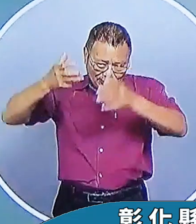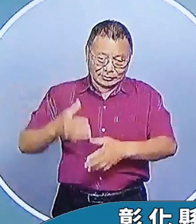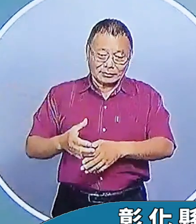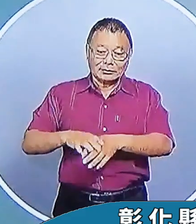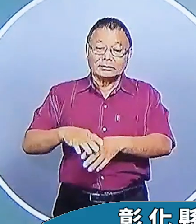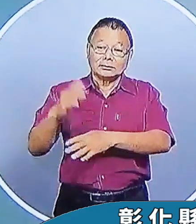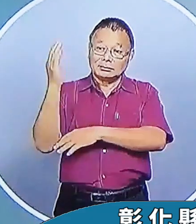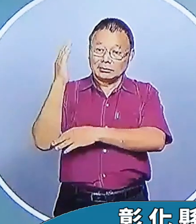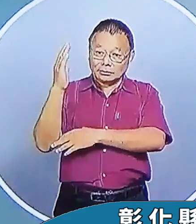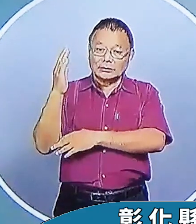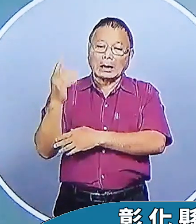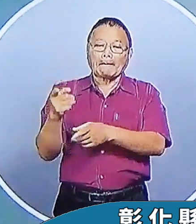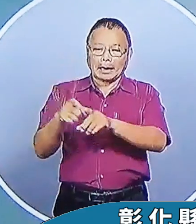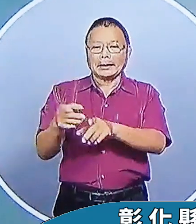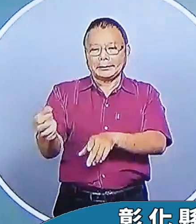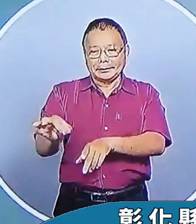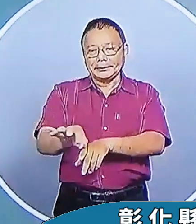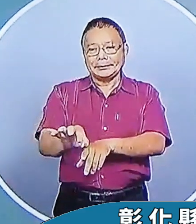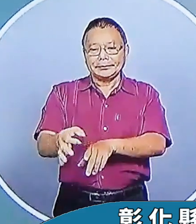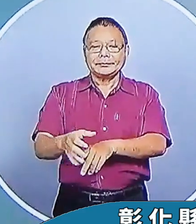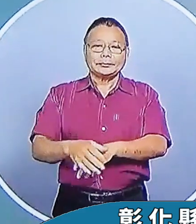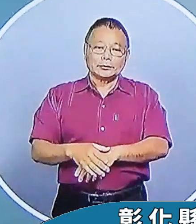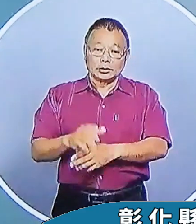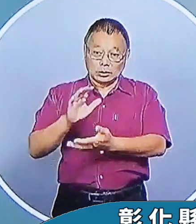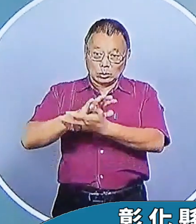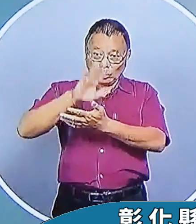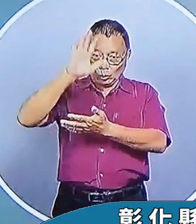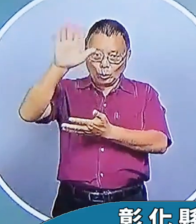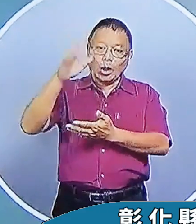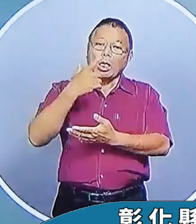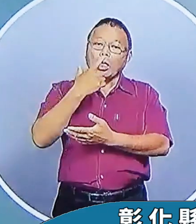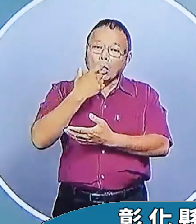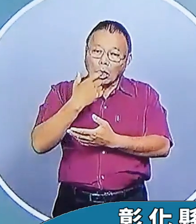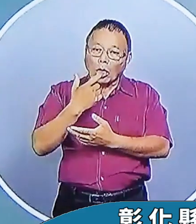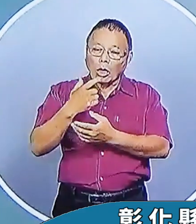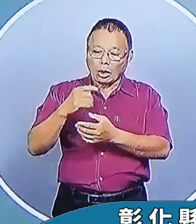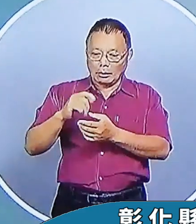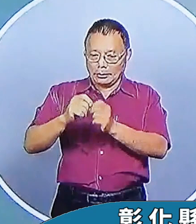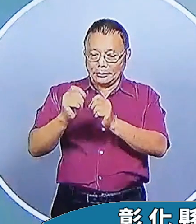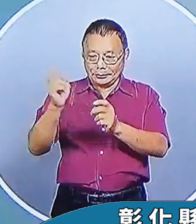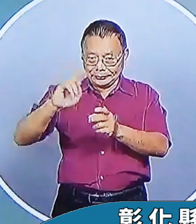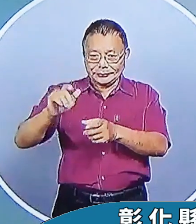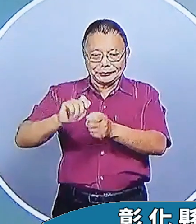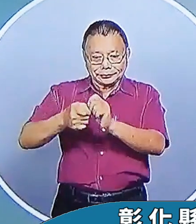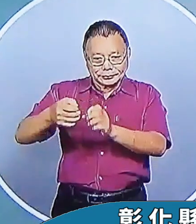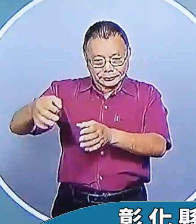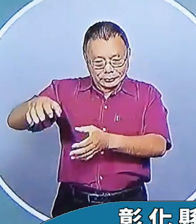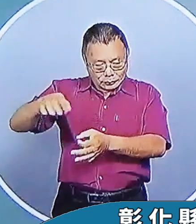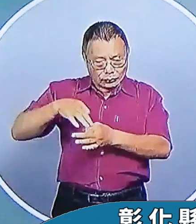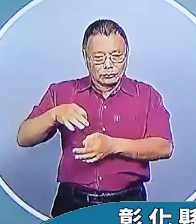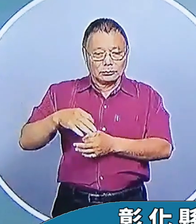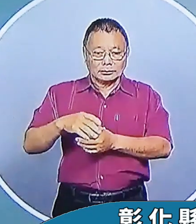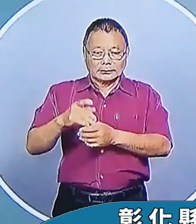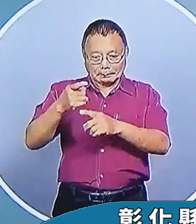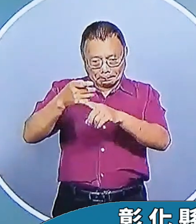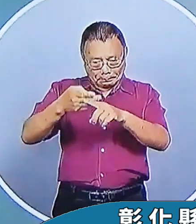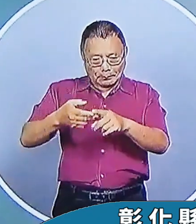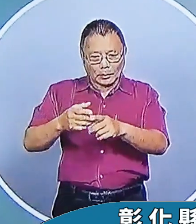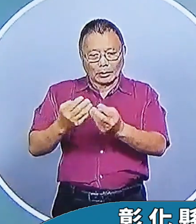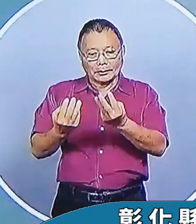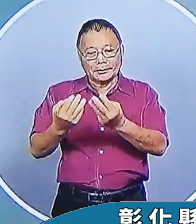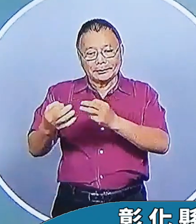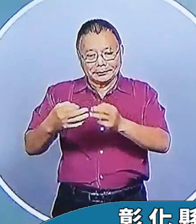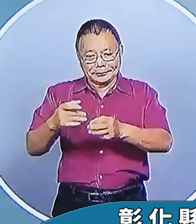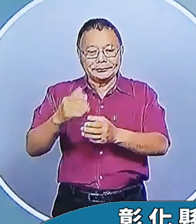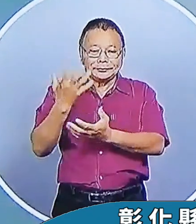拢爱管建户爱有配合款。所以咱未来有这个绿电的税收，这个一半的这个营业税留